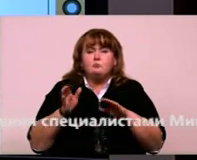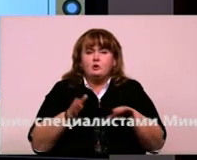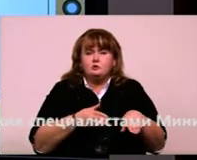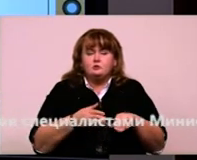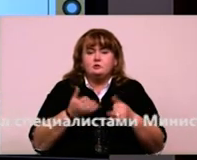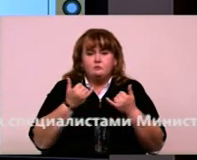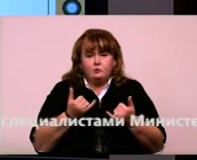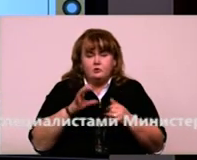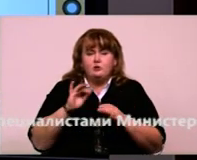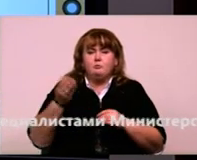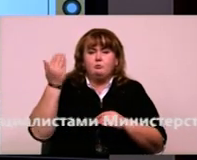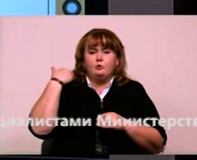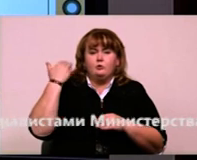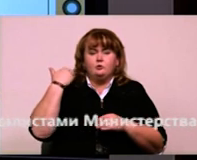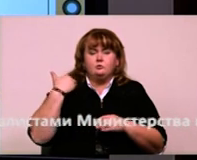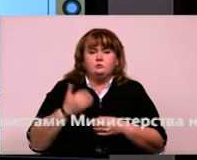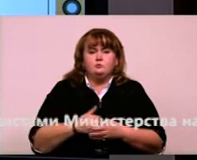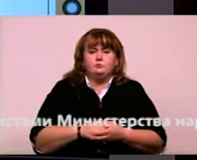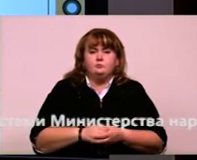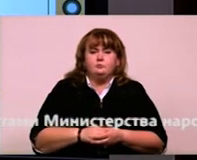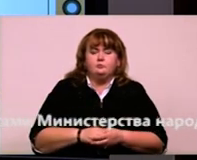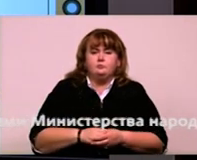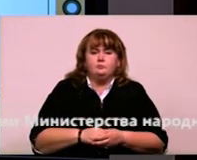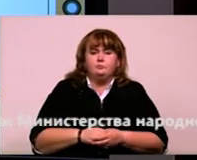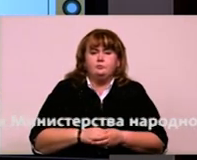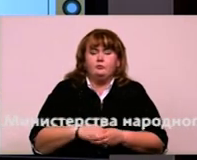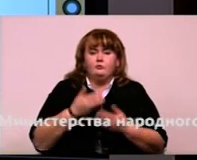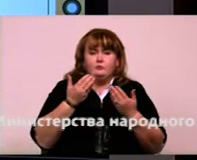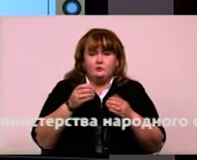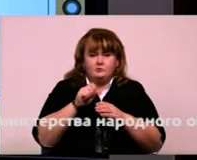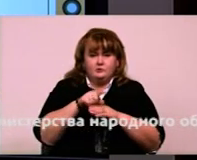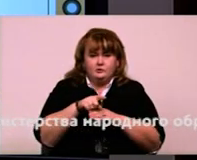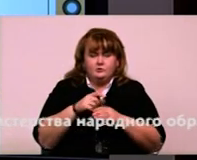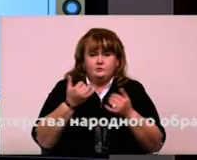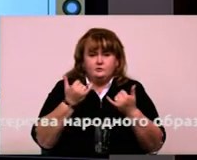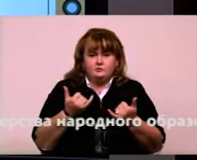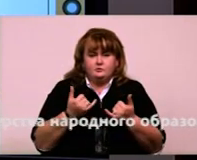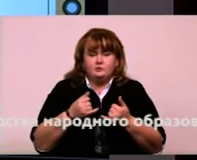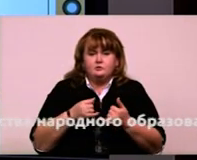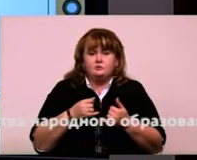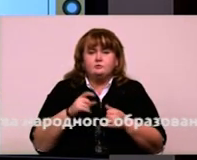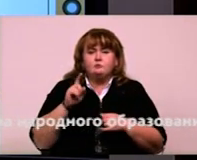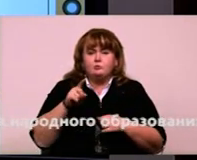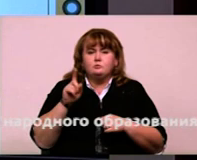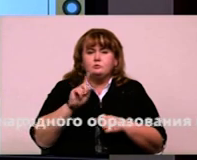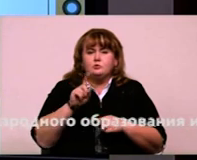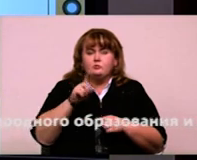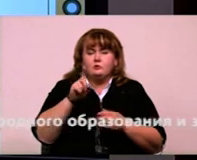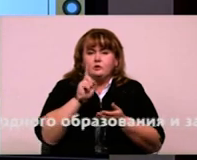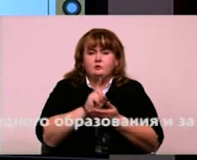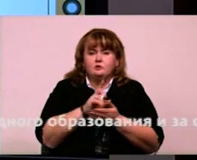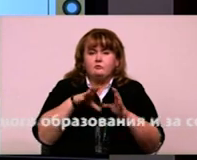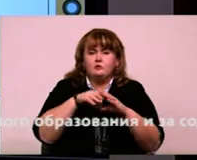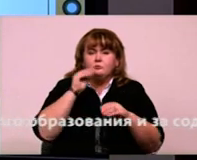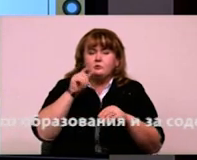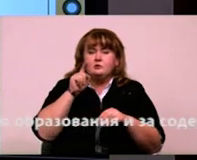как на сегодняшнем уроке, так и на предыдущих уроках. Ваша задача заключается в том, чтобы вы должны